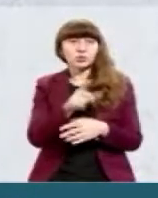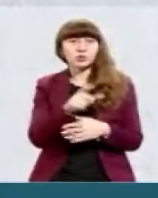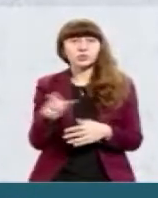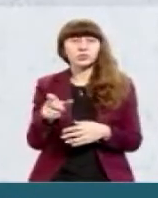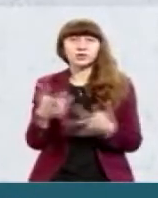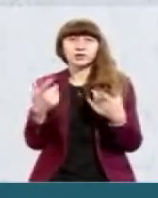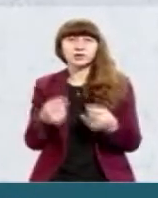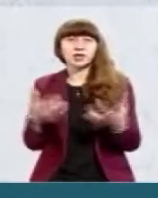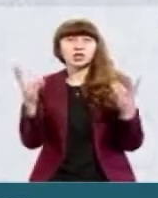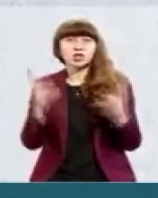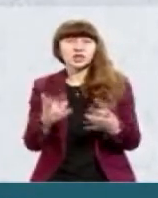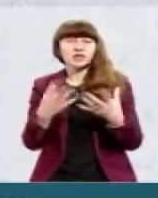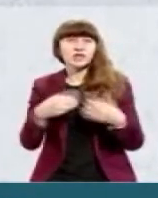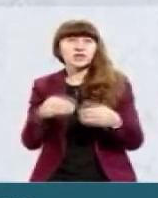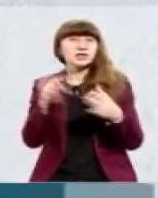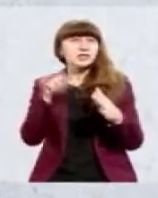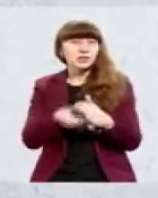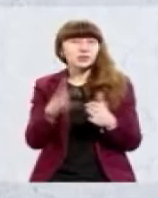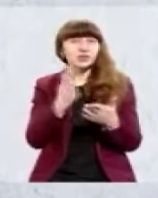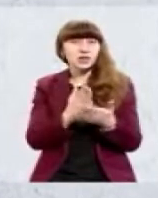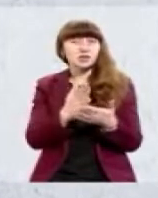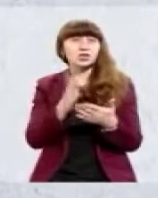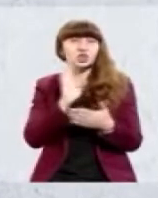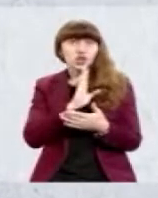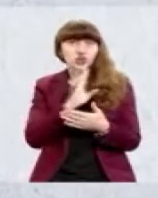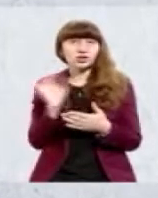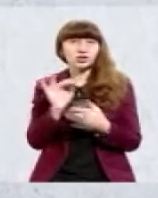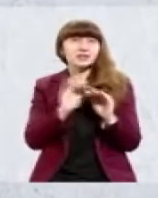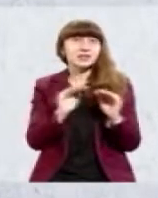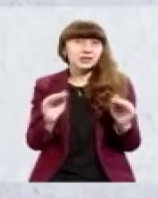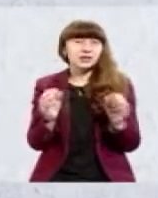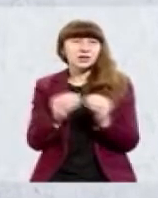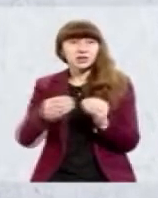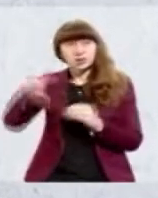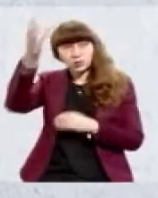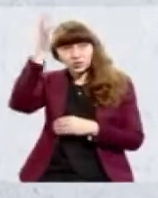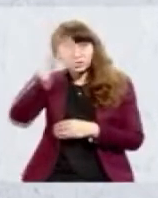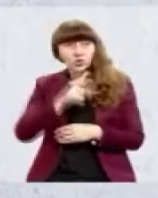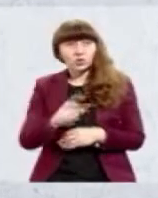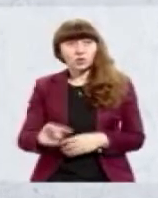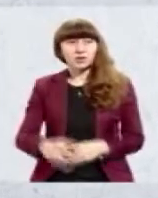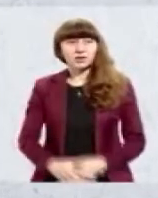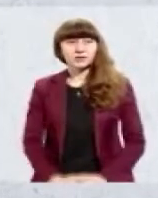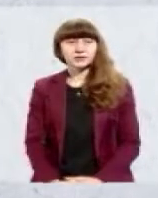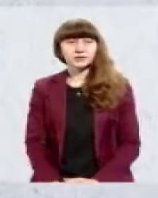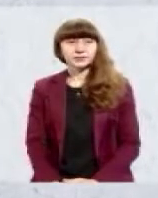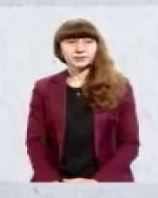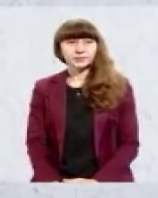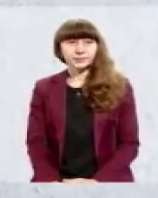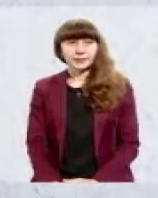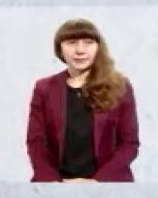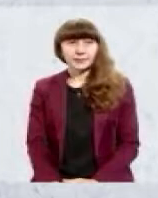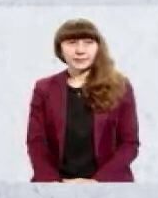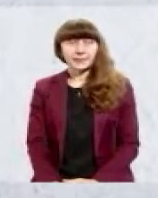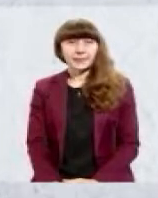фиксируем повод обращения, возраст людей и пол. Біздің мекемеде мені қоса алғанда 10 психолог жұмыс істейді. Сонымен қатар